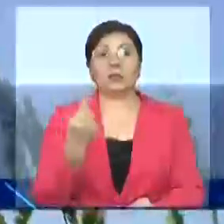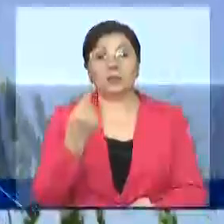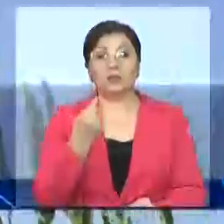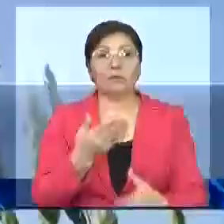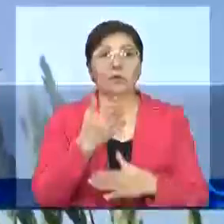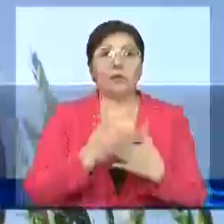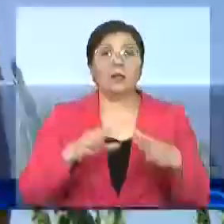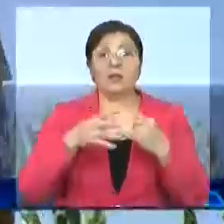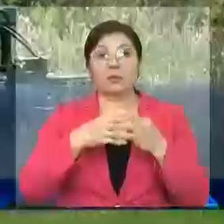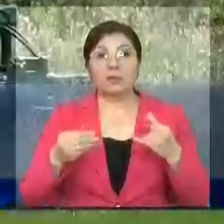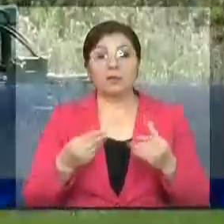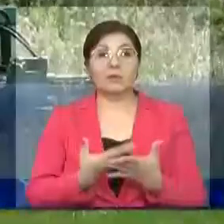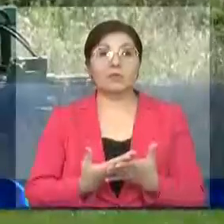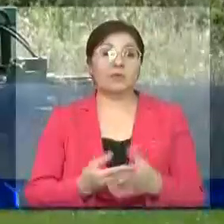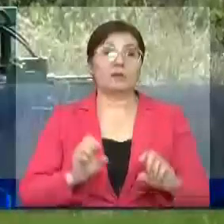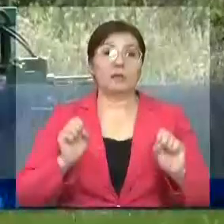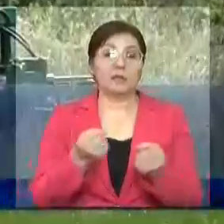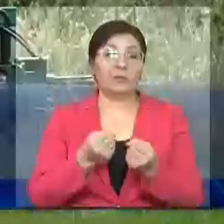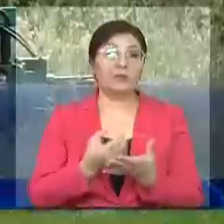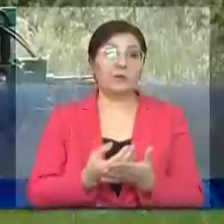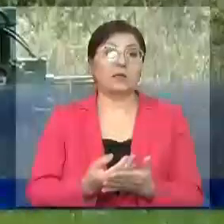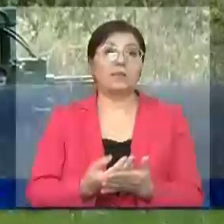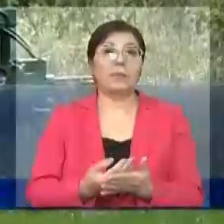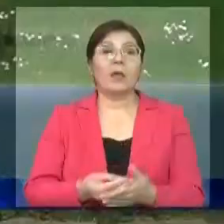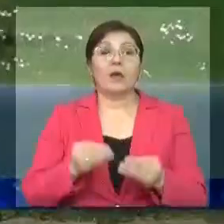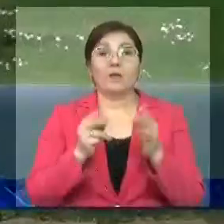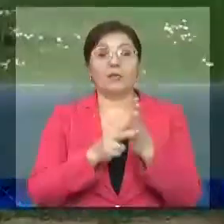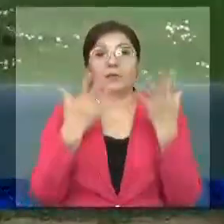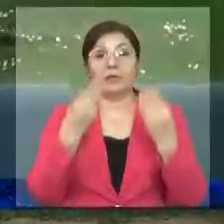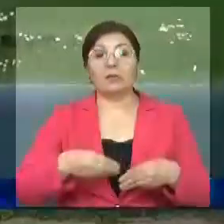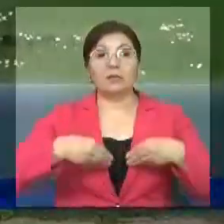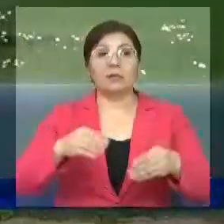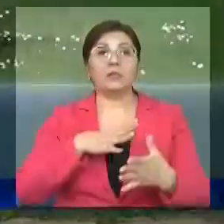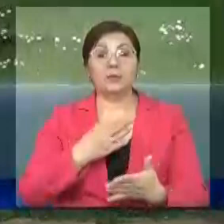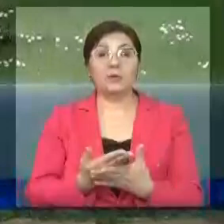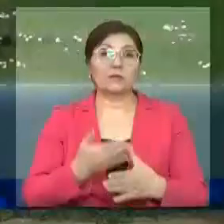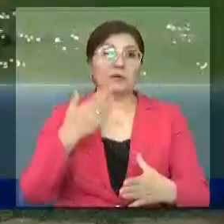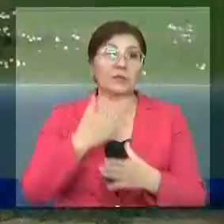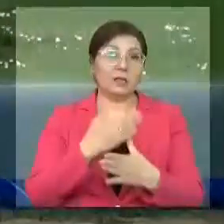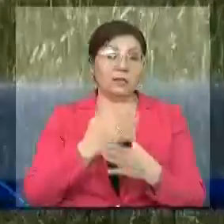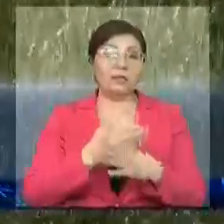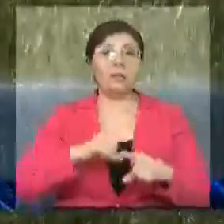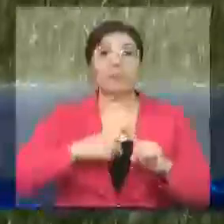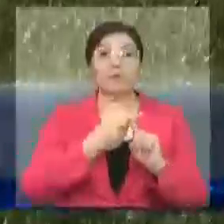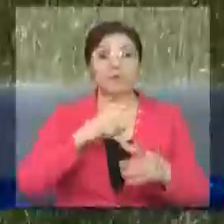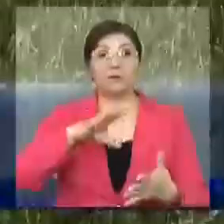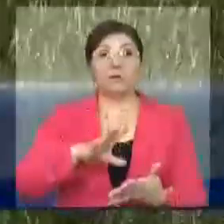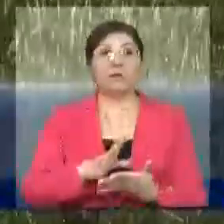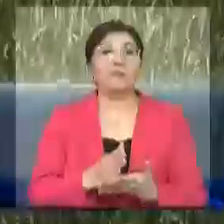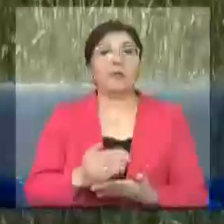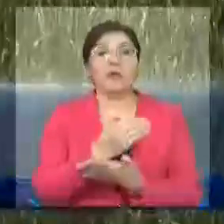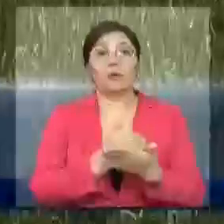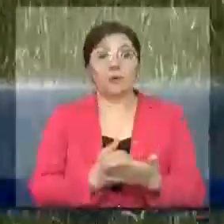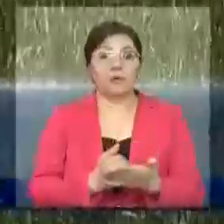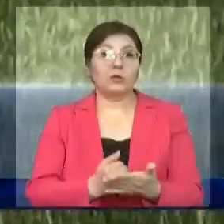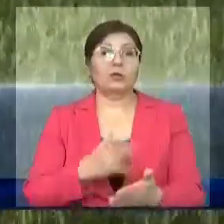Часть земель оставили под поры. Посевная кампания прошла хорошо, уложились в 18 дней. Этому поспособствовала высокопроизводительная техника. Урожай также